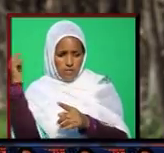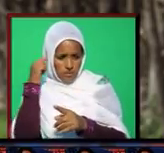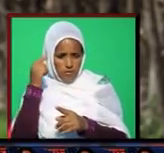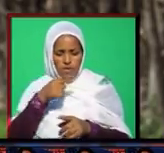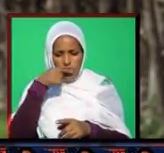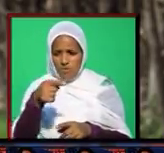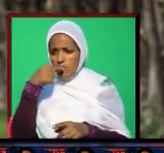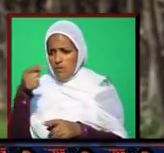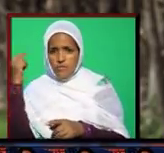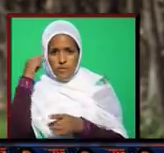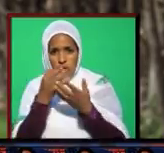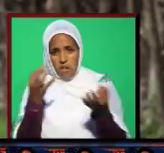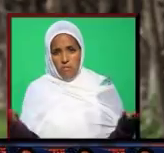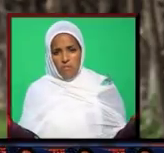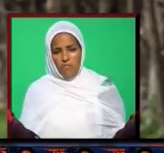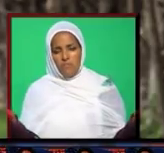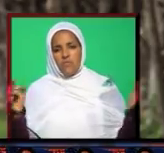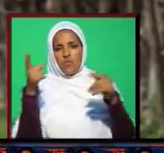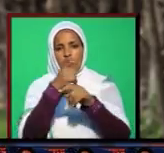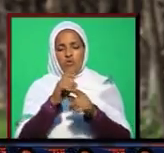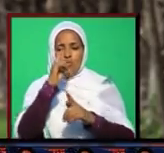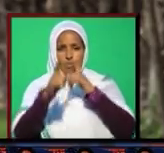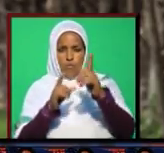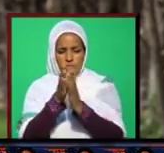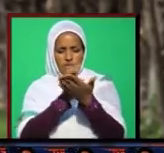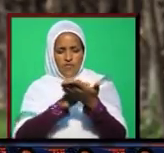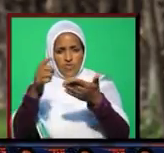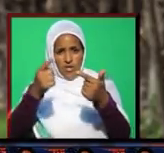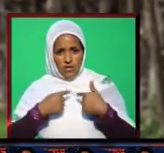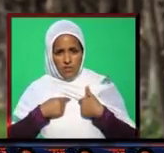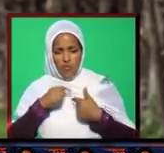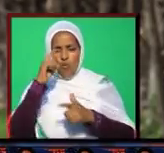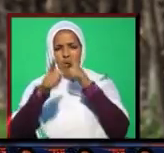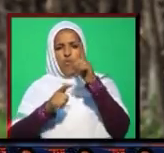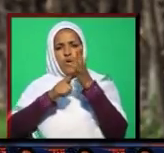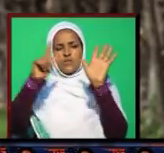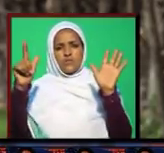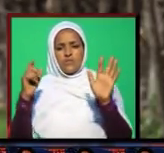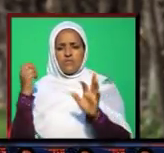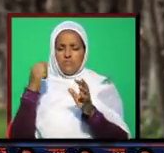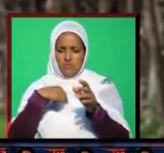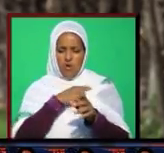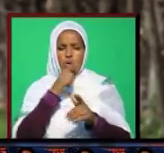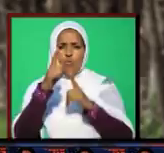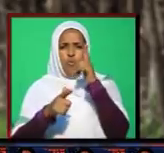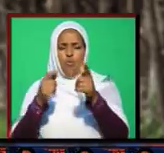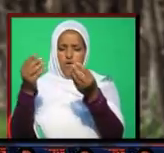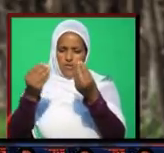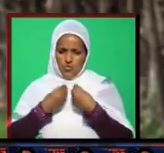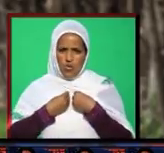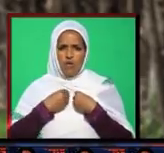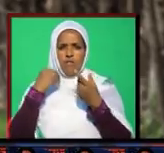ለምንድነው እልፍ ቃላት ሰሚ ከሌለው? አሁን እንደሚባለው ያ ቋንቋ ነው ብሎ መጽሐፍ ቅዱስ አይነግረንም እንጂ ሰዎች ቋንቋ ተገለጸልን፣